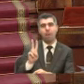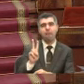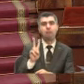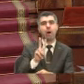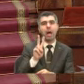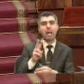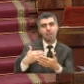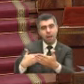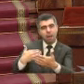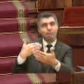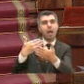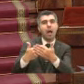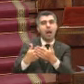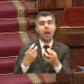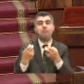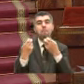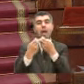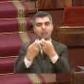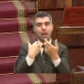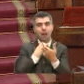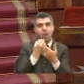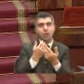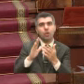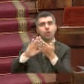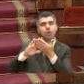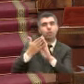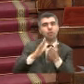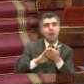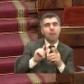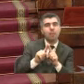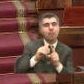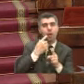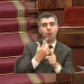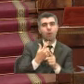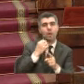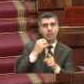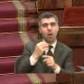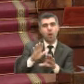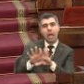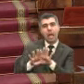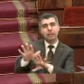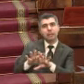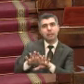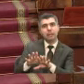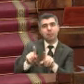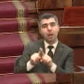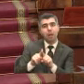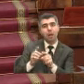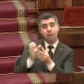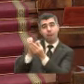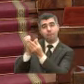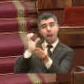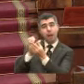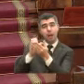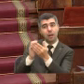لحظة. نعطي مثال، جمعية شباب درقة للتنمية الاجتماعية بتارودانت، الحافلة كانت ستنطلق على